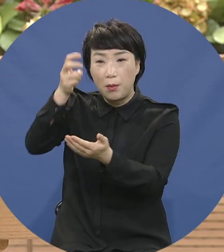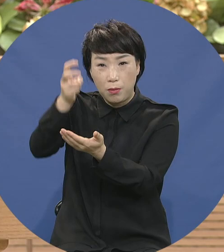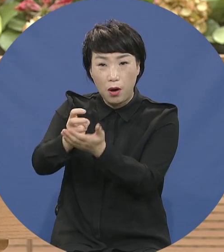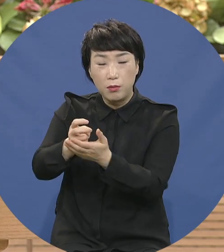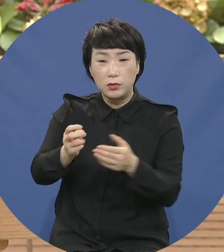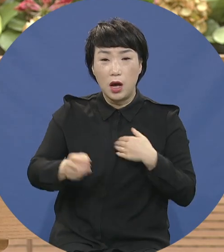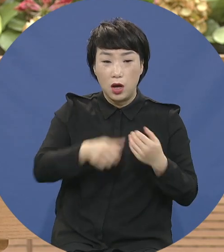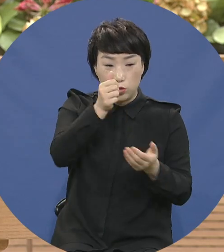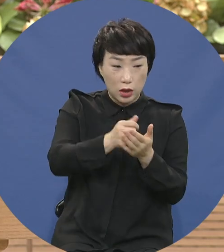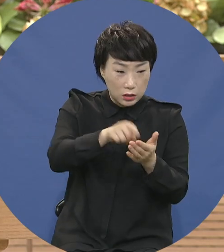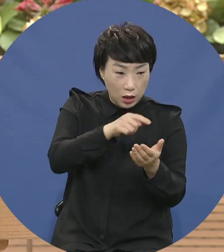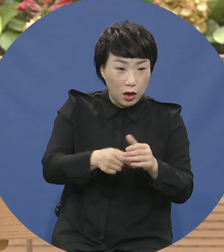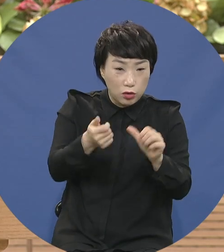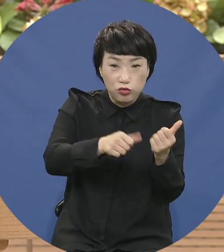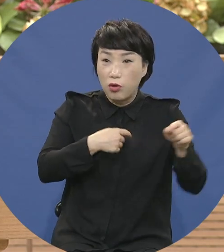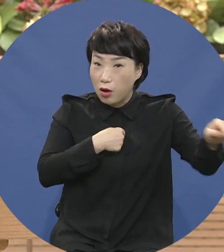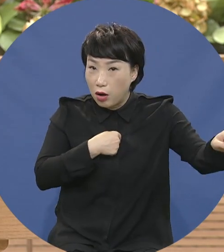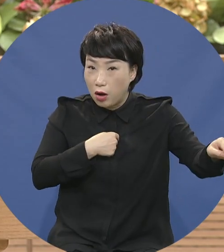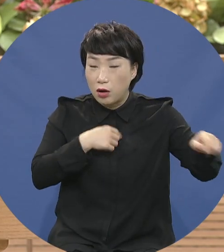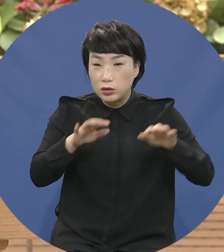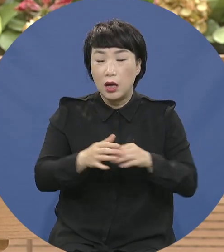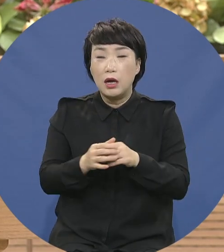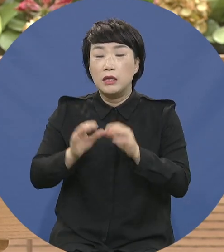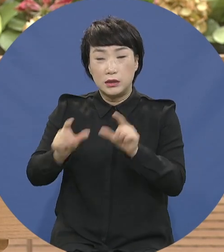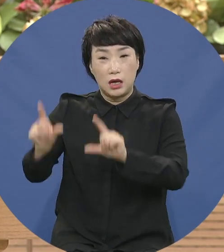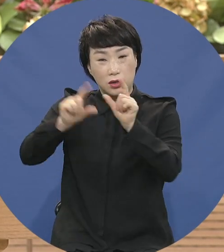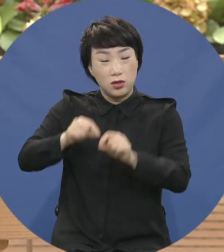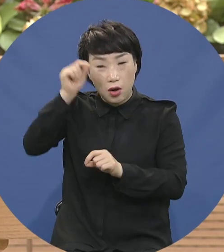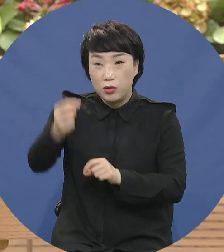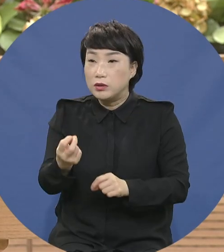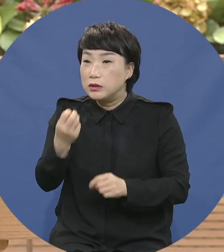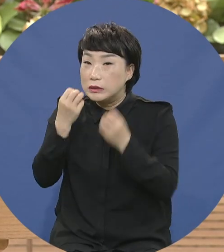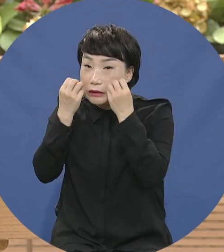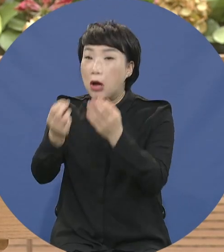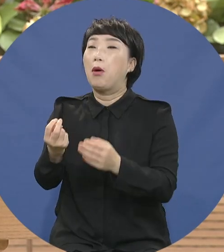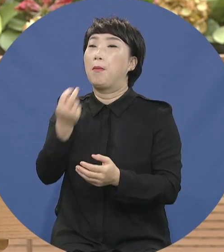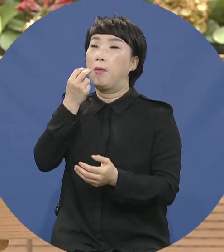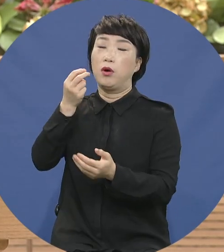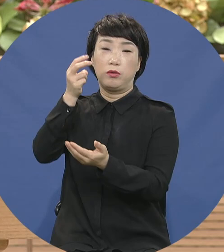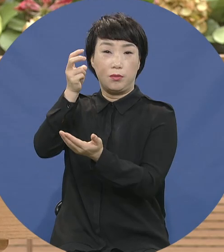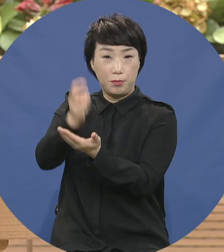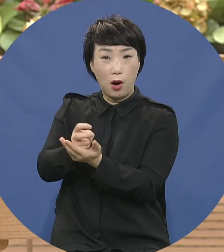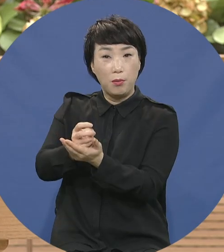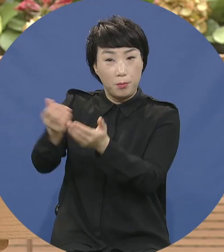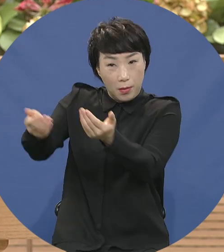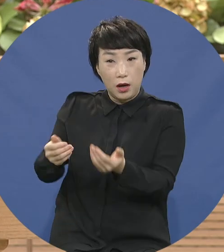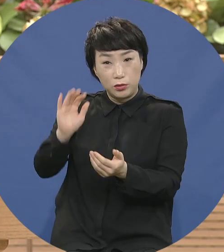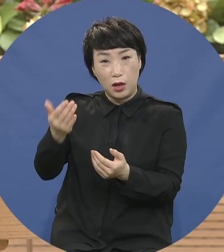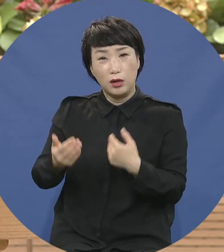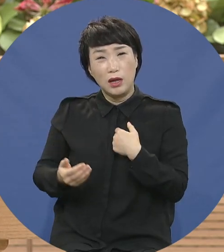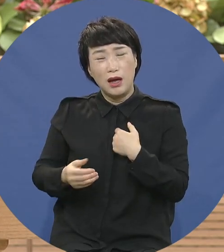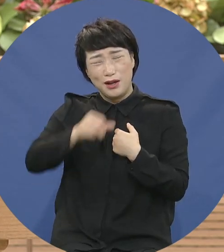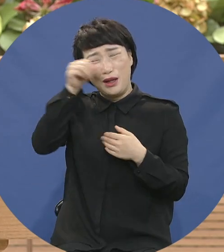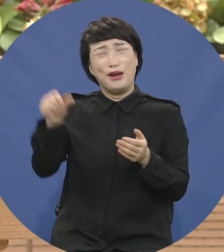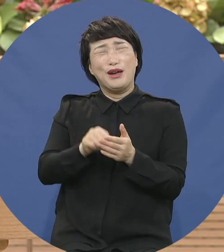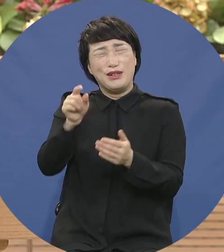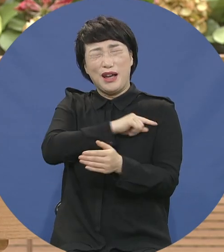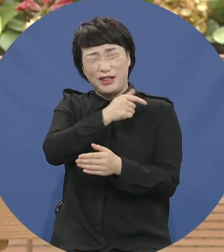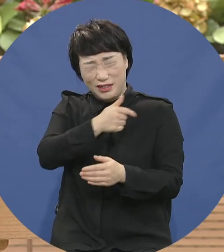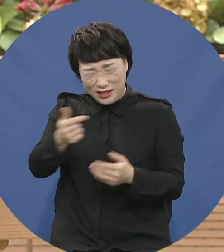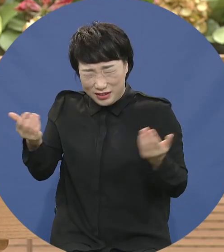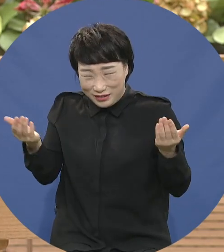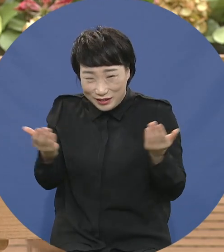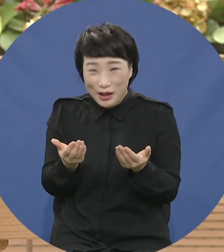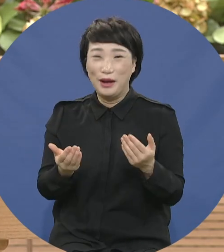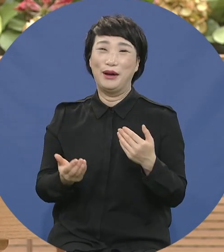하는 법에서 영원히 산다는 새 법이 생겼으니 이것이 내 생의 가장 큰 사건이요,